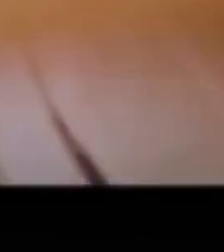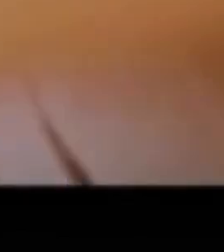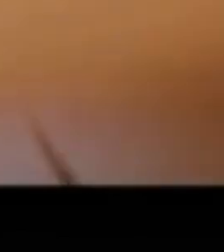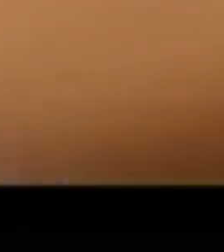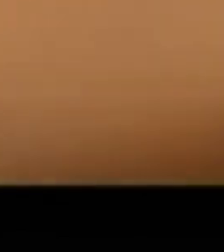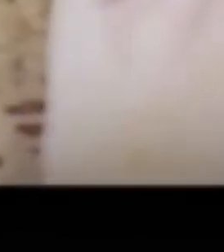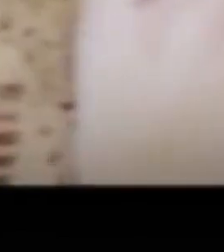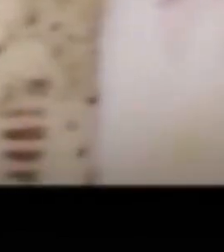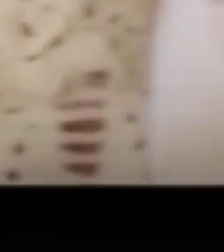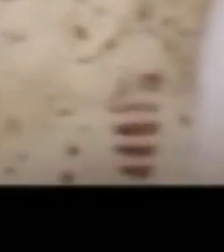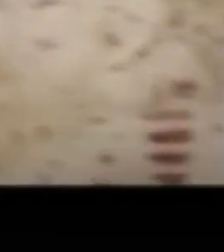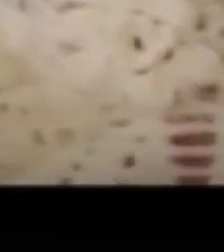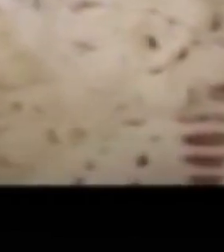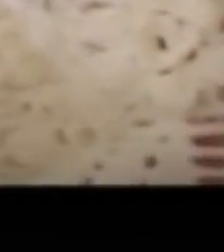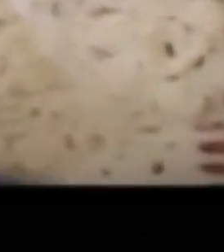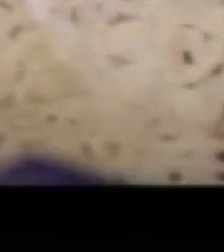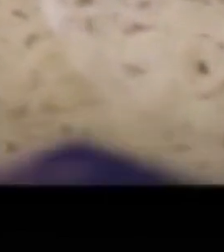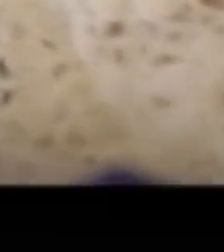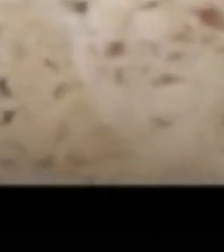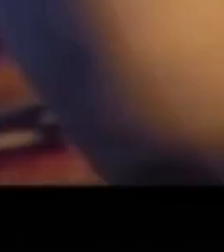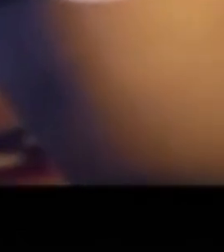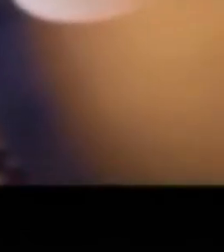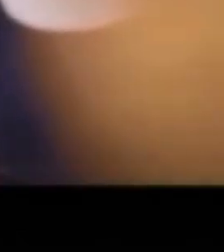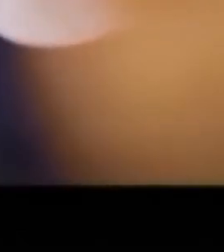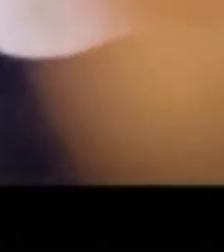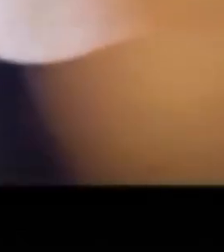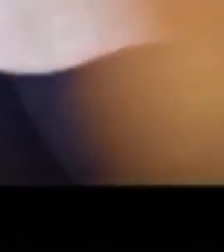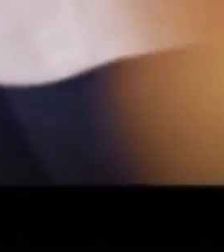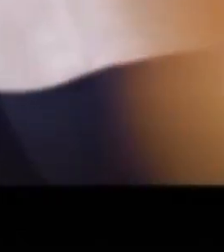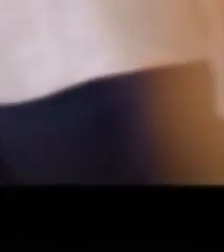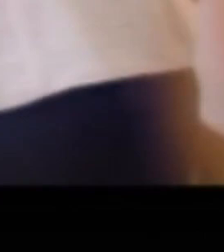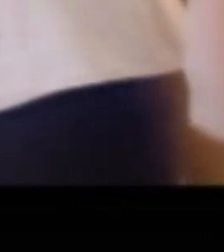الحقيقي فوق مع